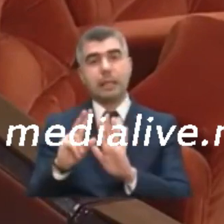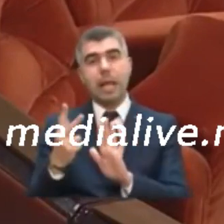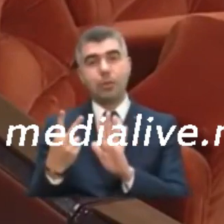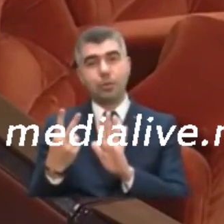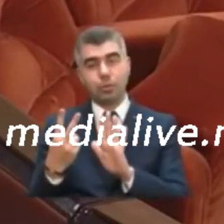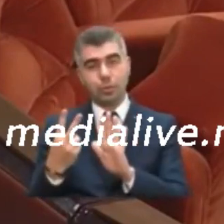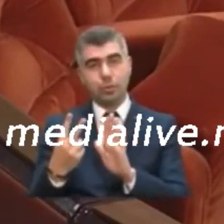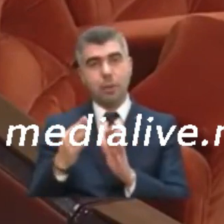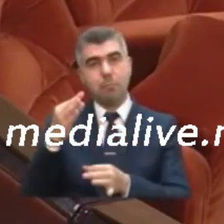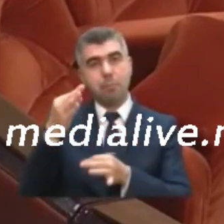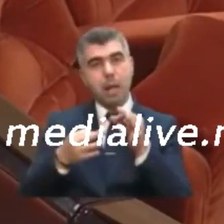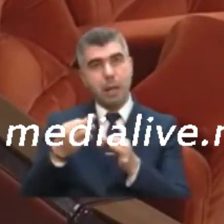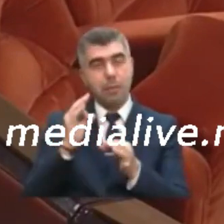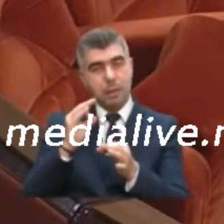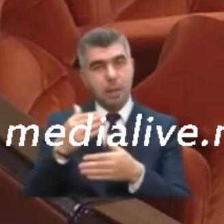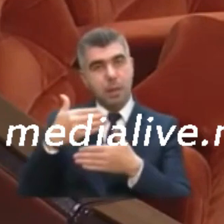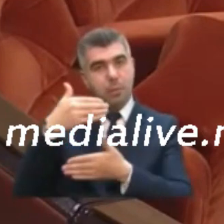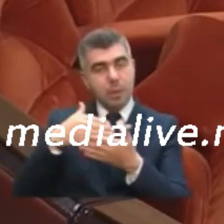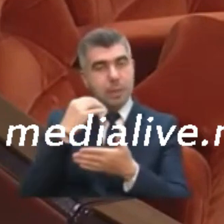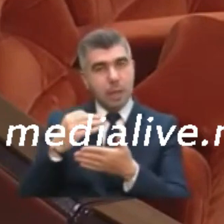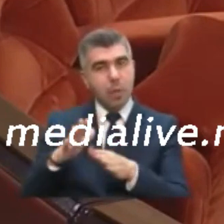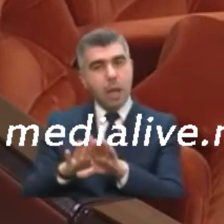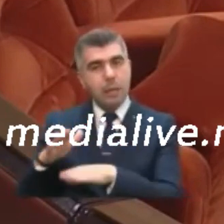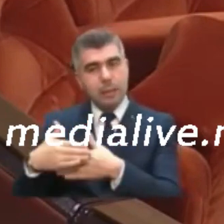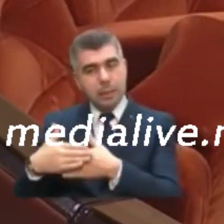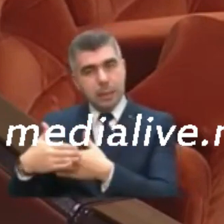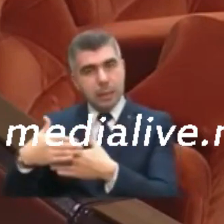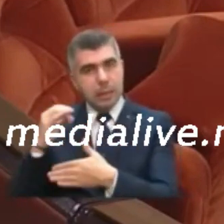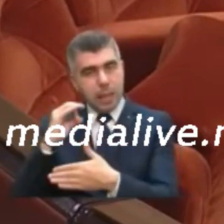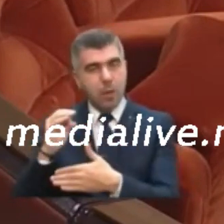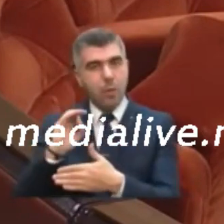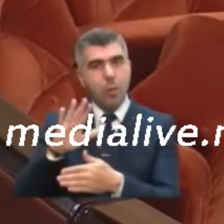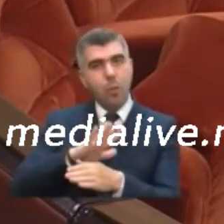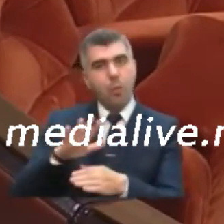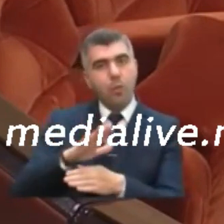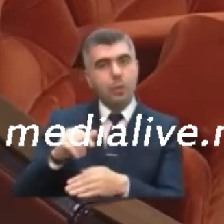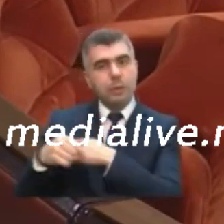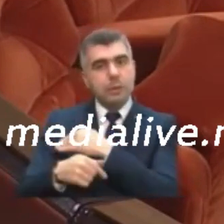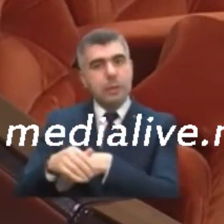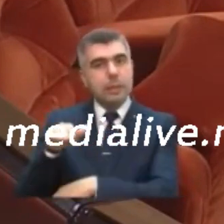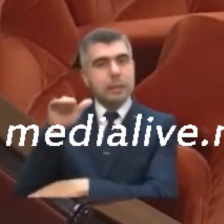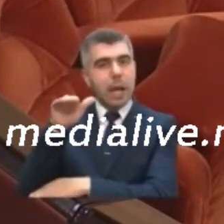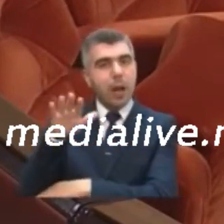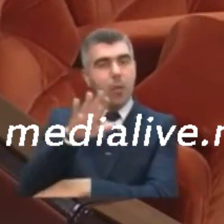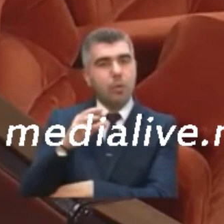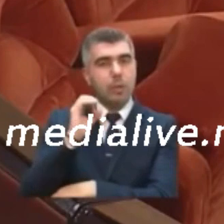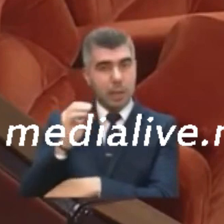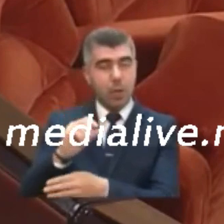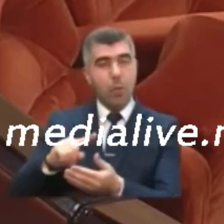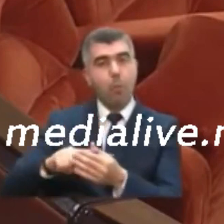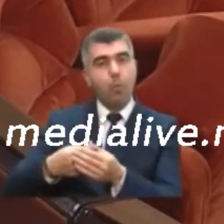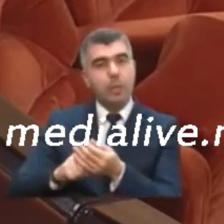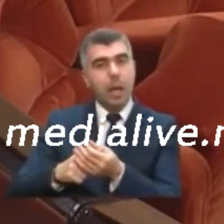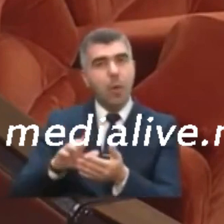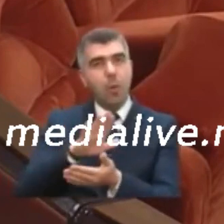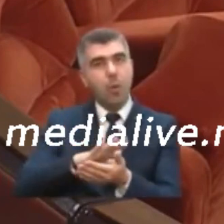مركز قضائي المحكمه الابتدائيه، كاينه في تنغير والحاجب وبويكرا وسيدي فني والمضيق جراده والدريش وتفلت وبشرف القصيري وبزنيقه وسوق السبت ولاد النما وترقيست.